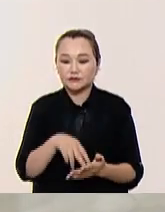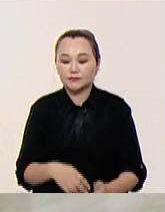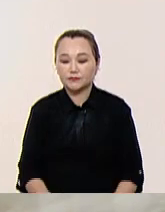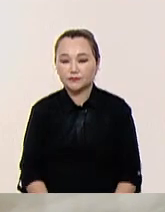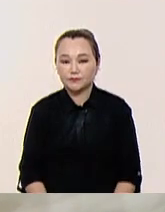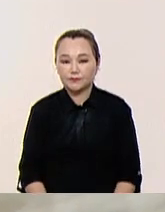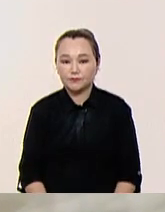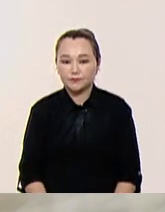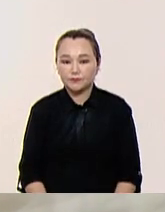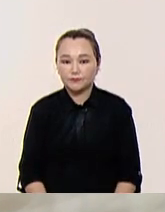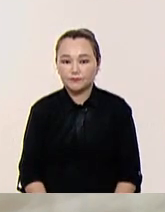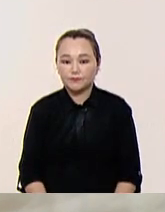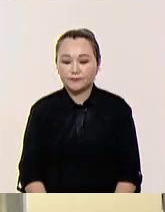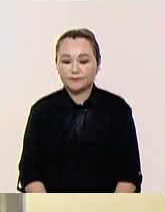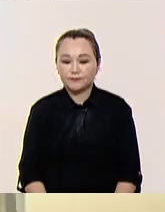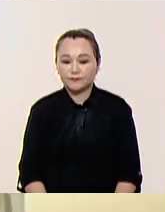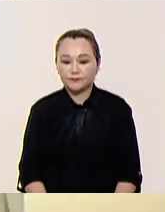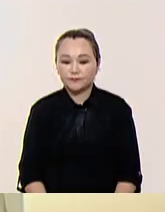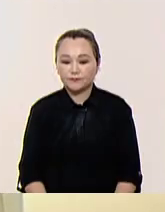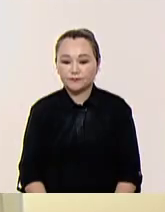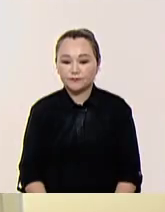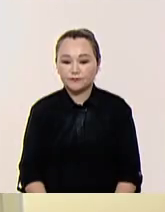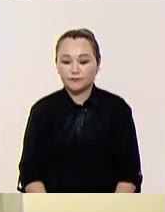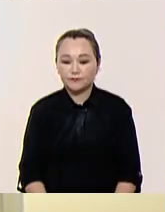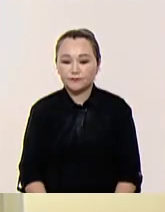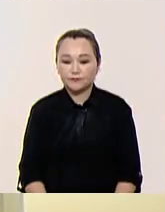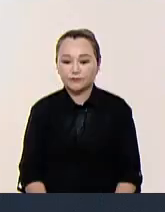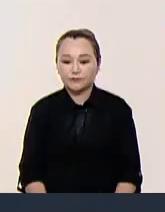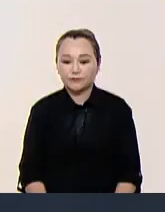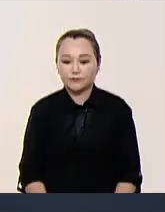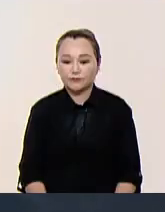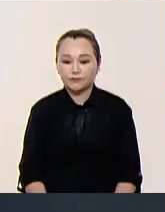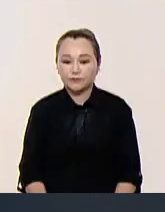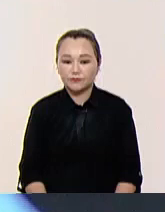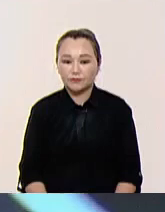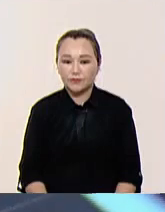Аршат Әділжанқызы, Нұркен Тоқмурзин, Информ бюро, Нұрсұлтан.